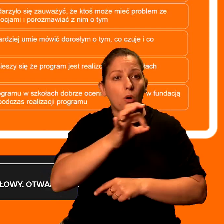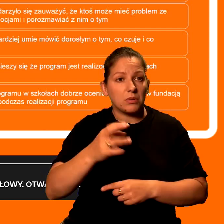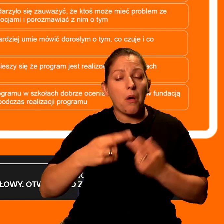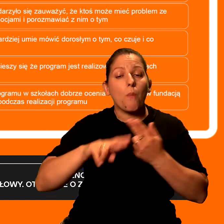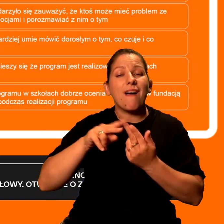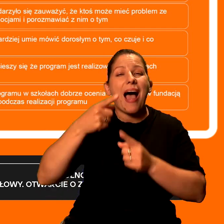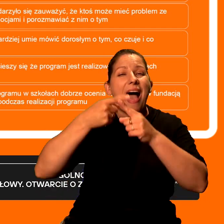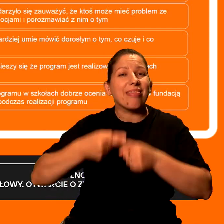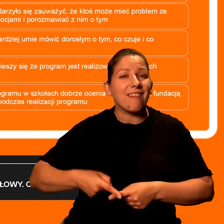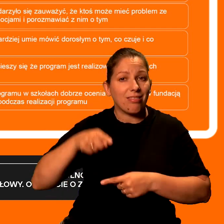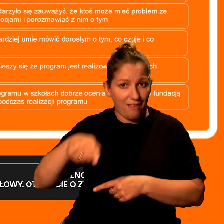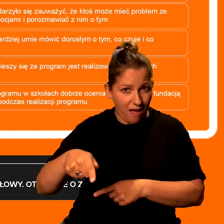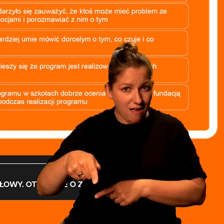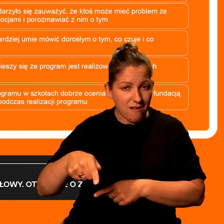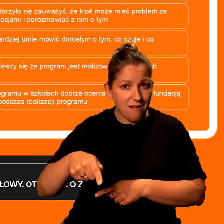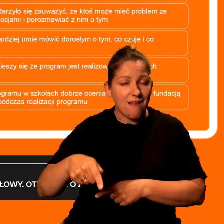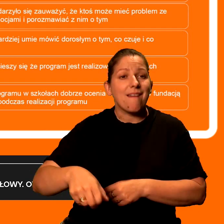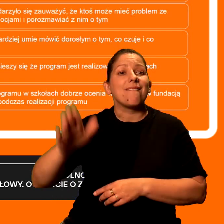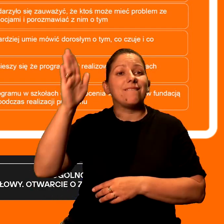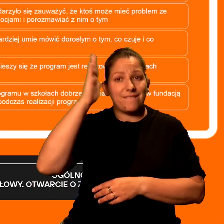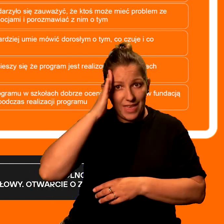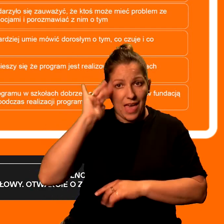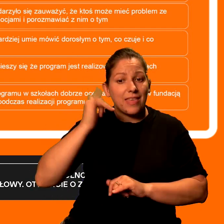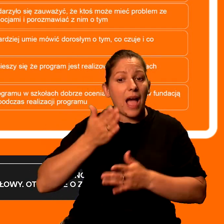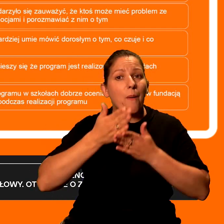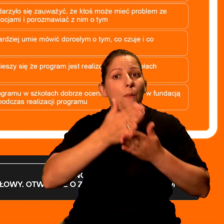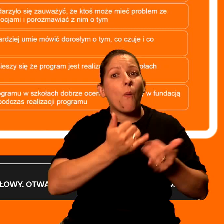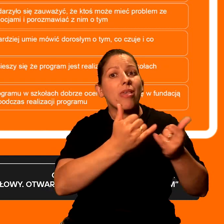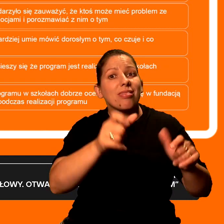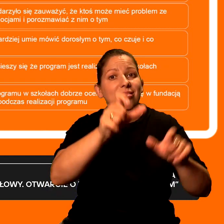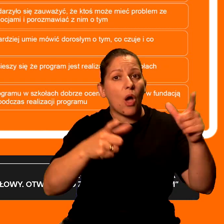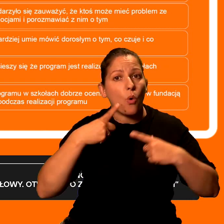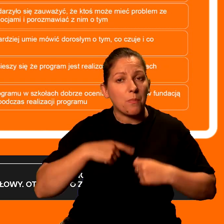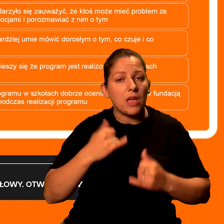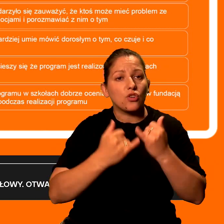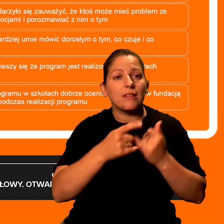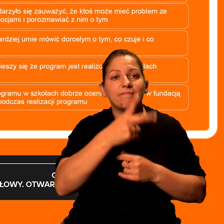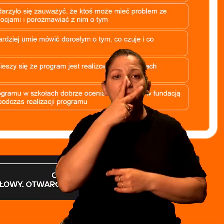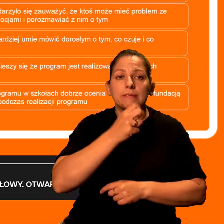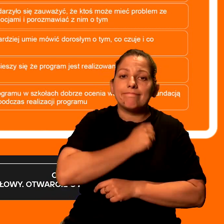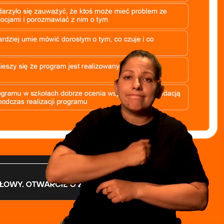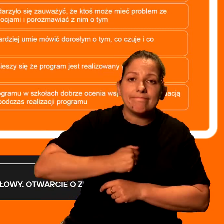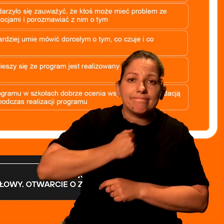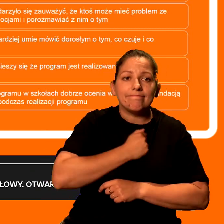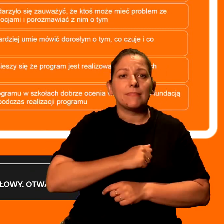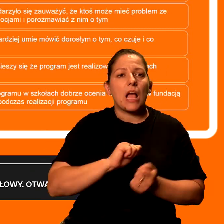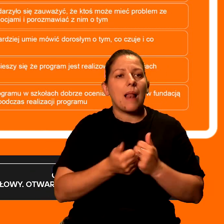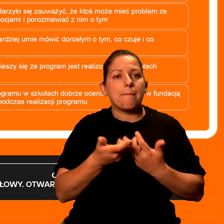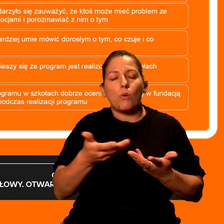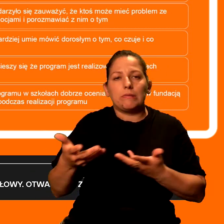ankiecie, że wie, jak pomóc innej osobie, gdy ta osoba czuje smutek lub strach, z którym sobie nie